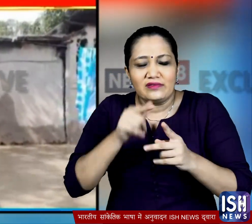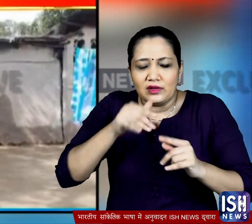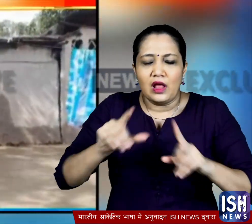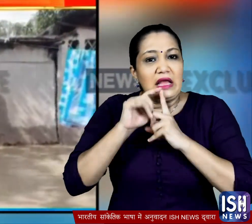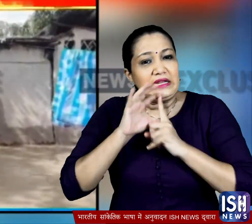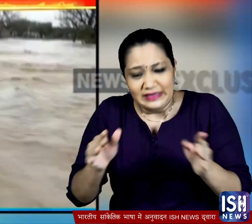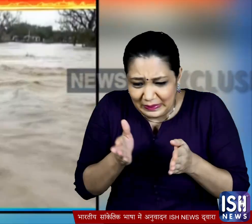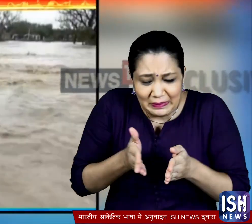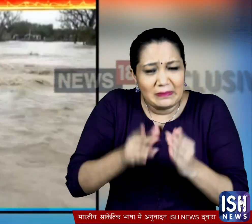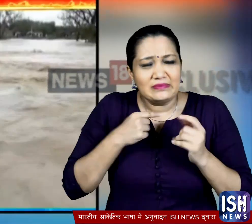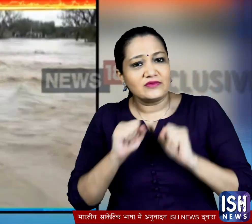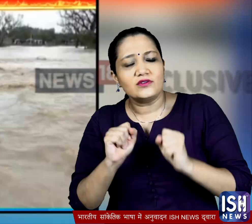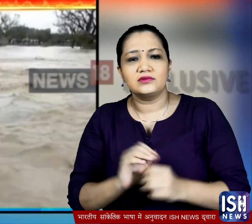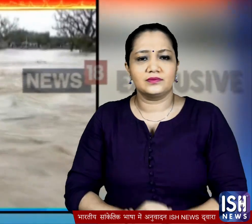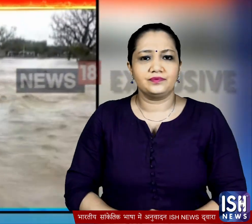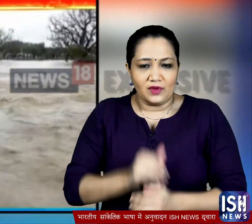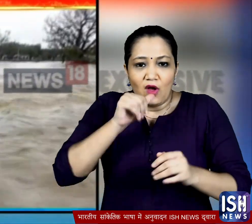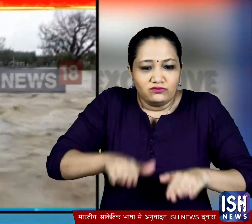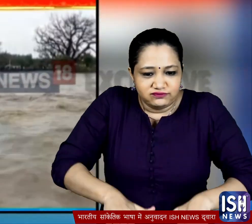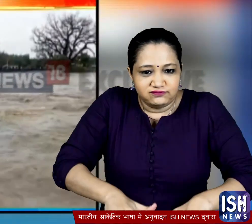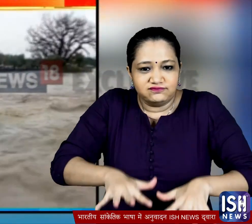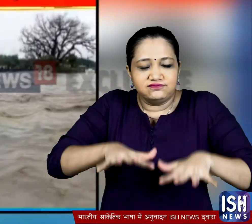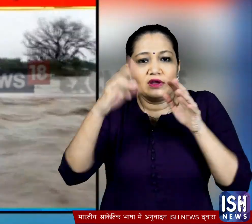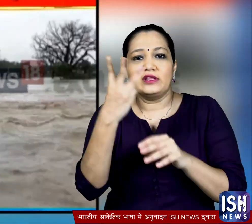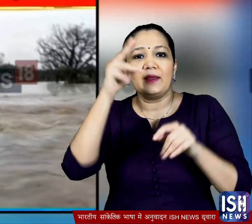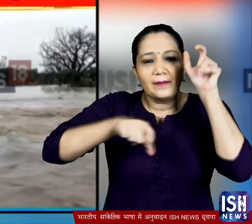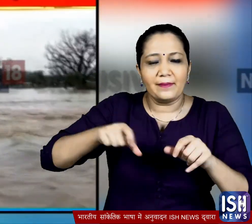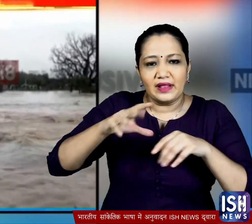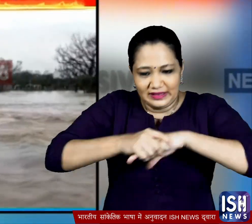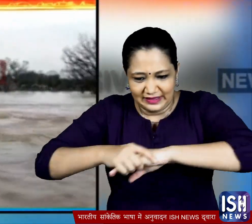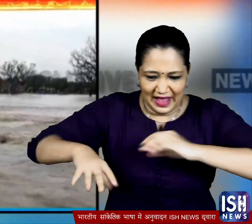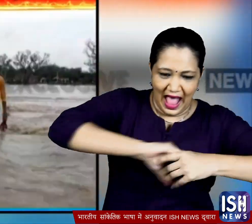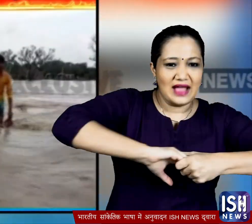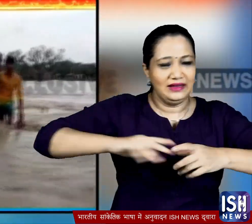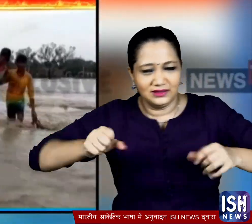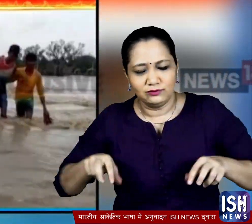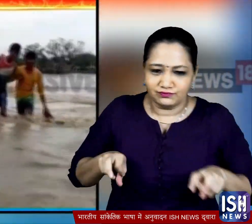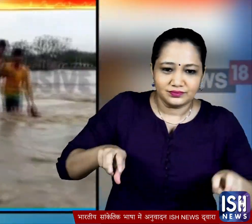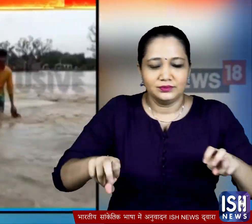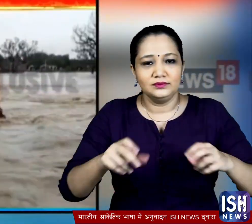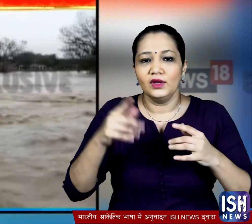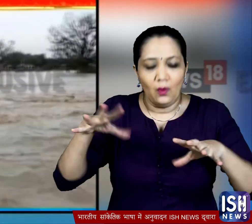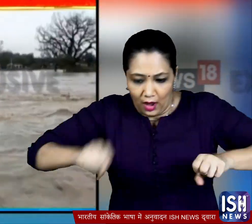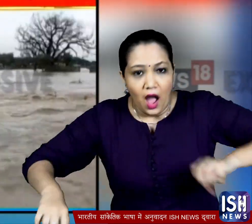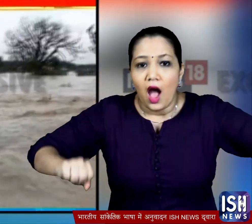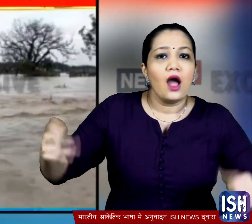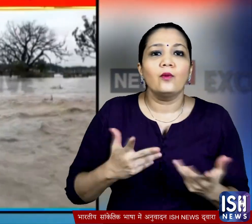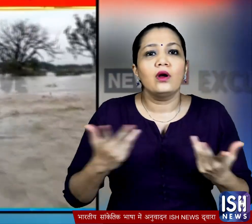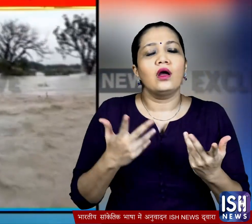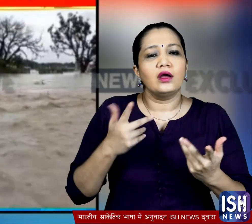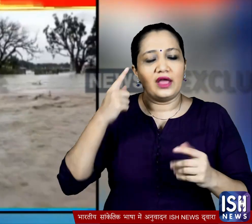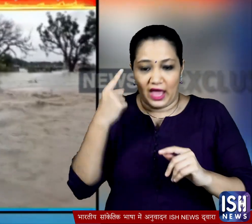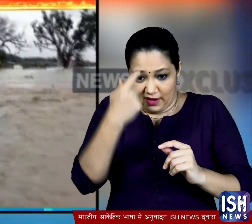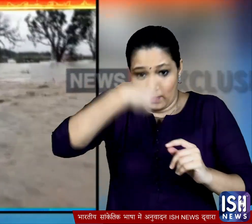दांव पर लगाने की मजबूरी है। कई फीट पानी के बीच 3 लोग एक साथ चलते हुए दिखे। एक दूसरे को इसलिए पकड़कर चलते दिखे